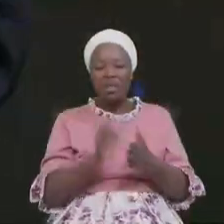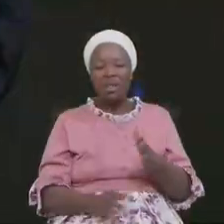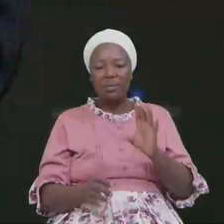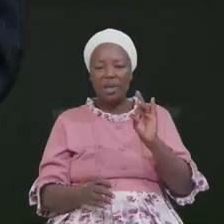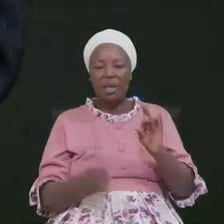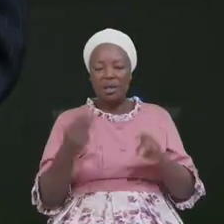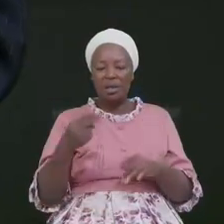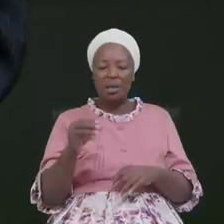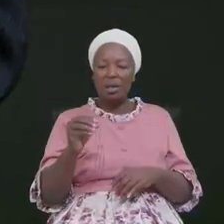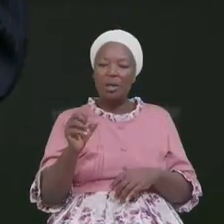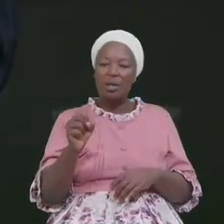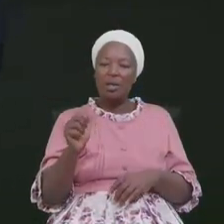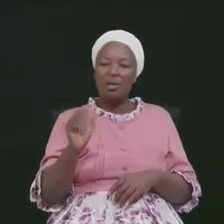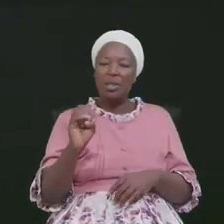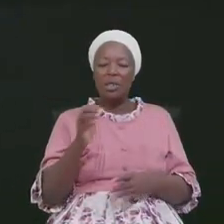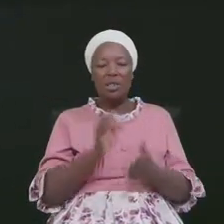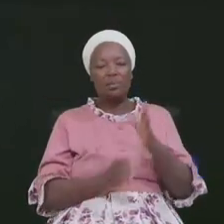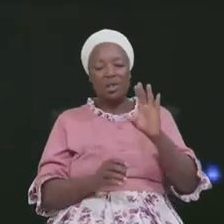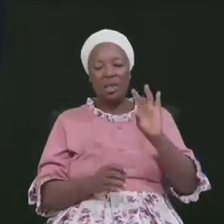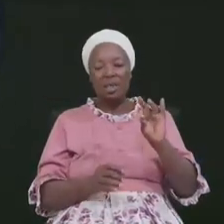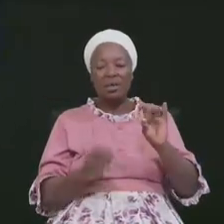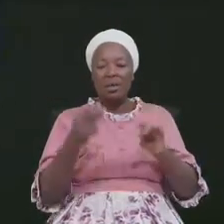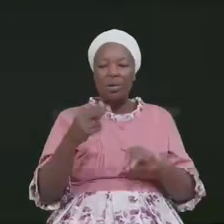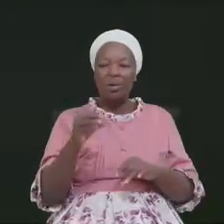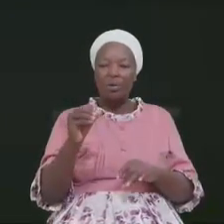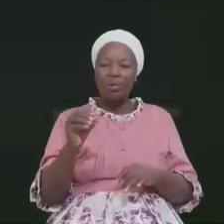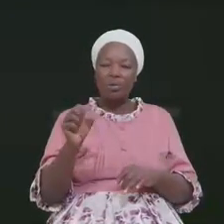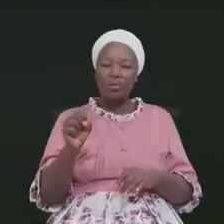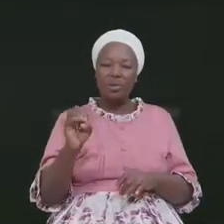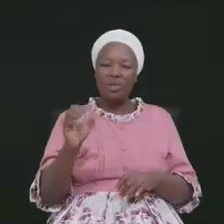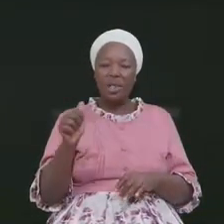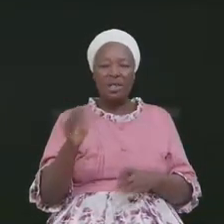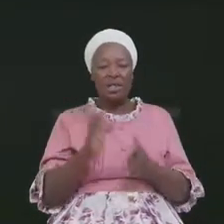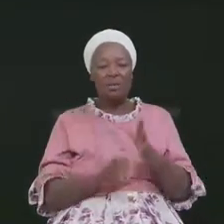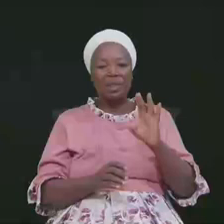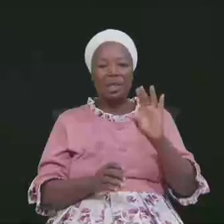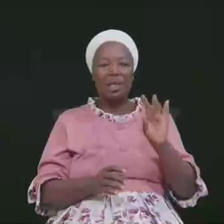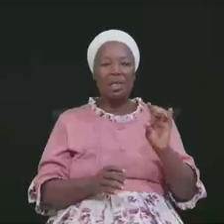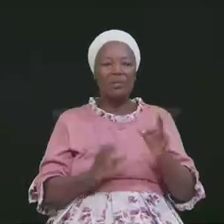8. Verset 8.